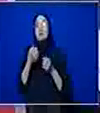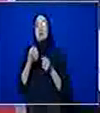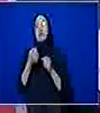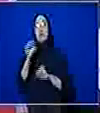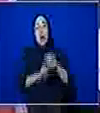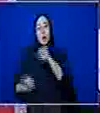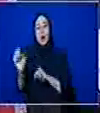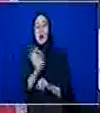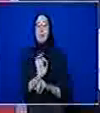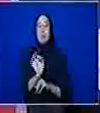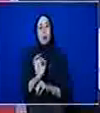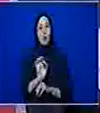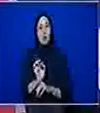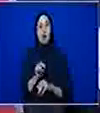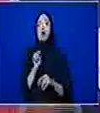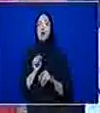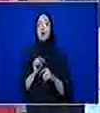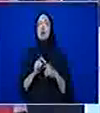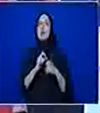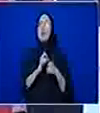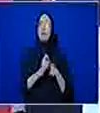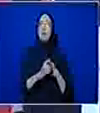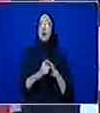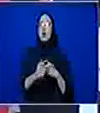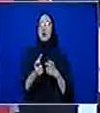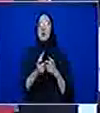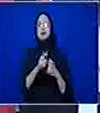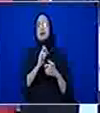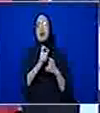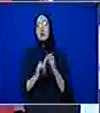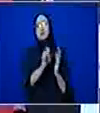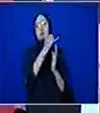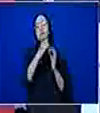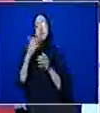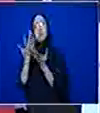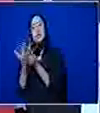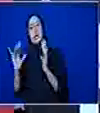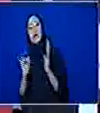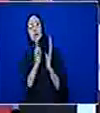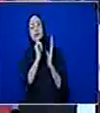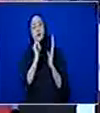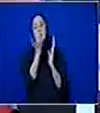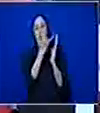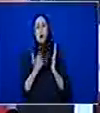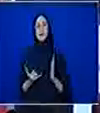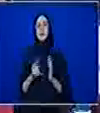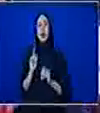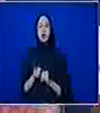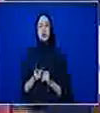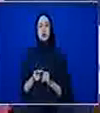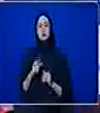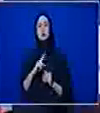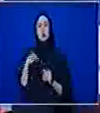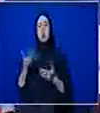ya itulah sebuah proses koreksi yang harus dilakukan oleh seluruh masyarakat. Kita ini manusia biasa, ada